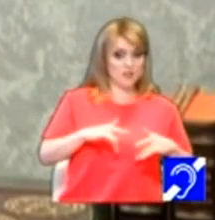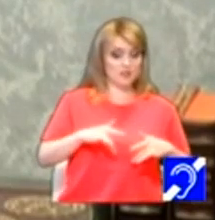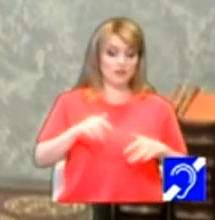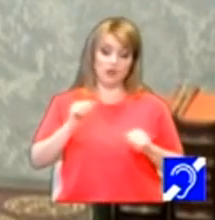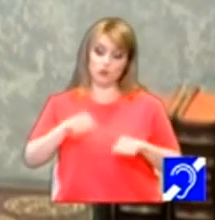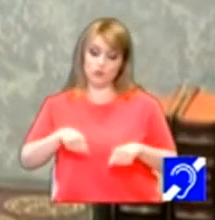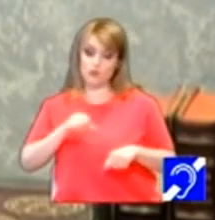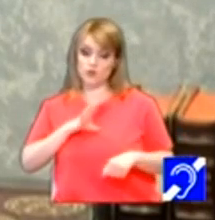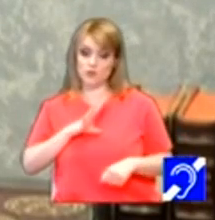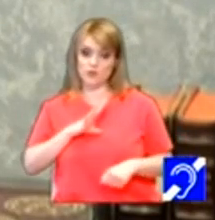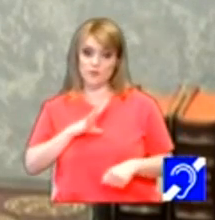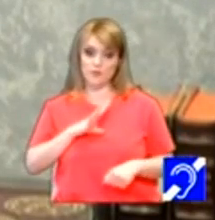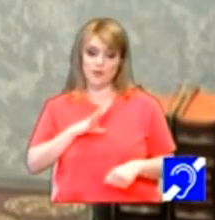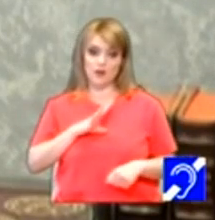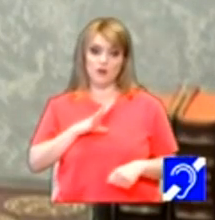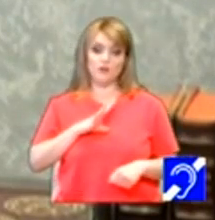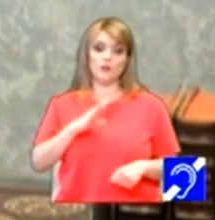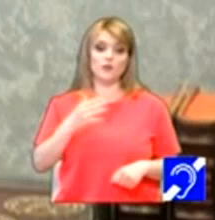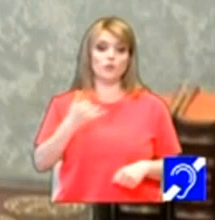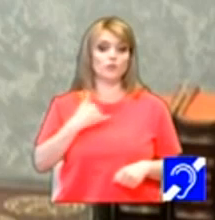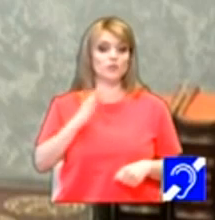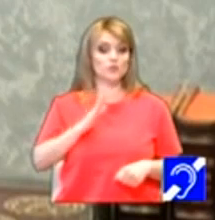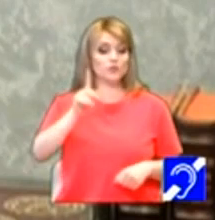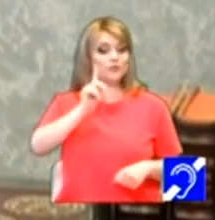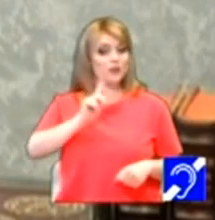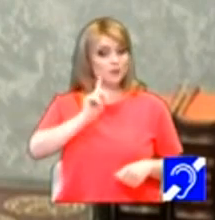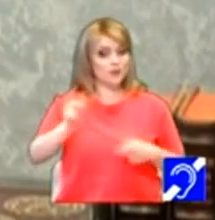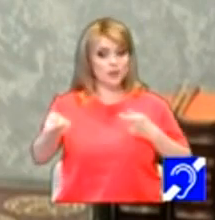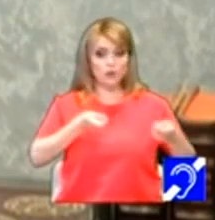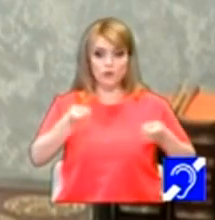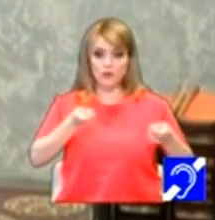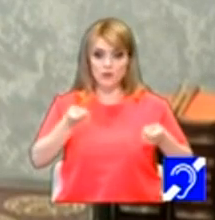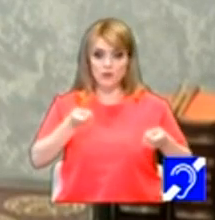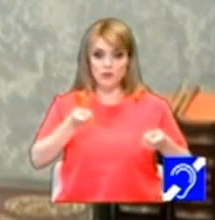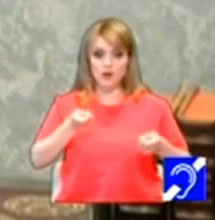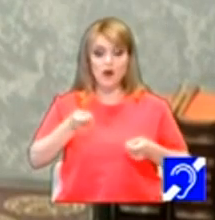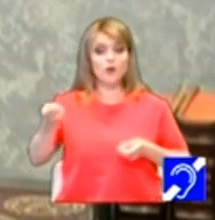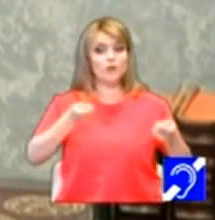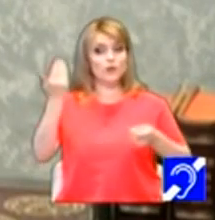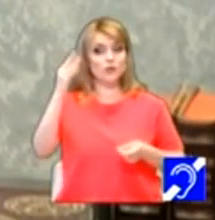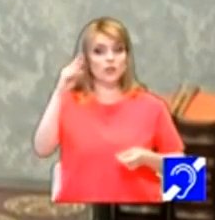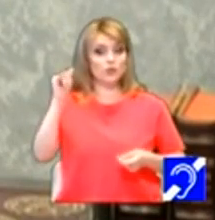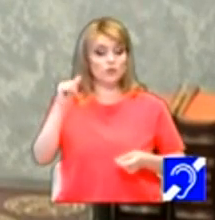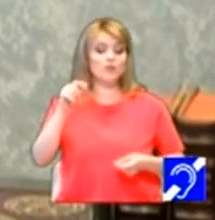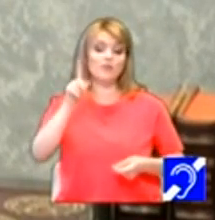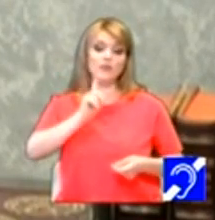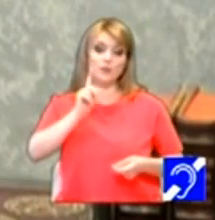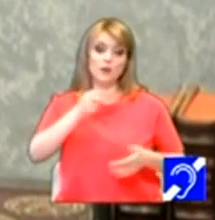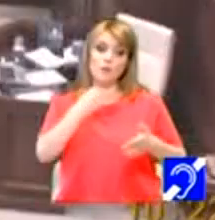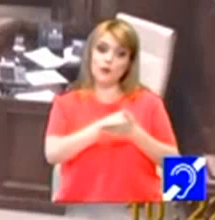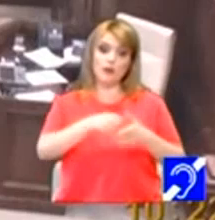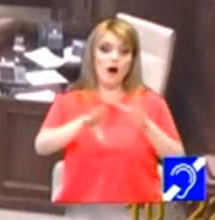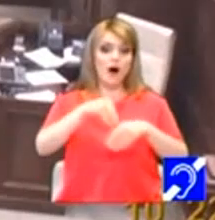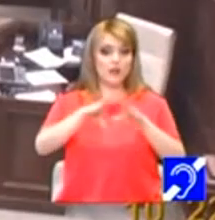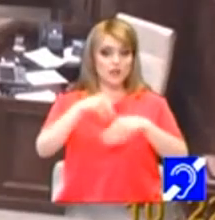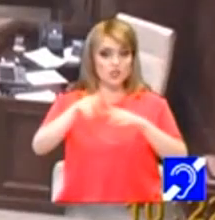probabil, noi vom avea guvern interimar, guvernul Chicu interimar, până la alegerile parlamentare anticipate din anul